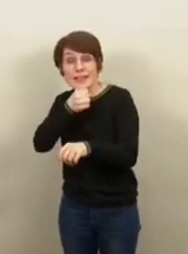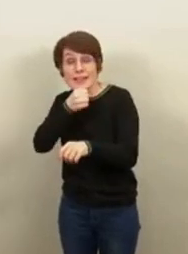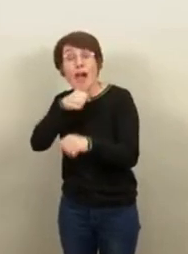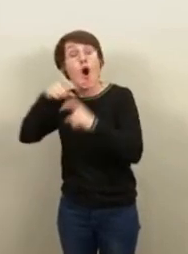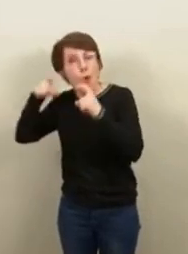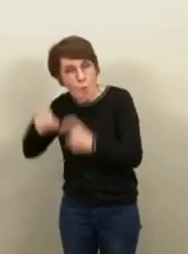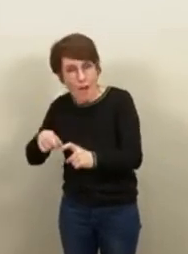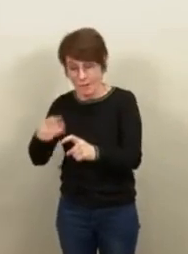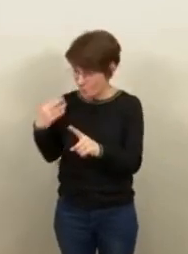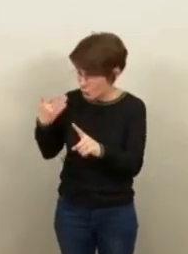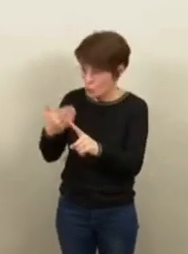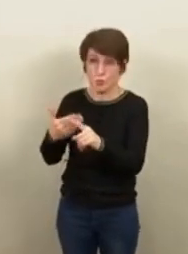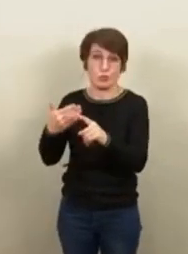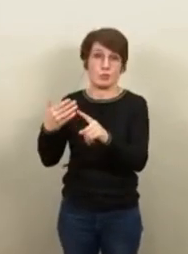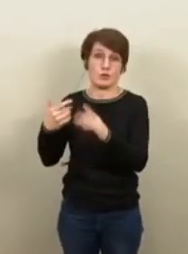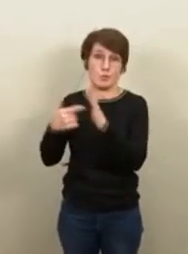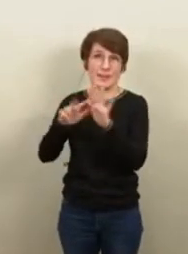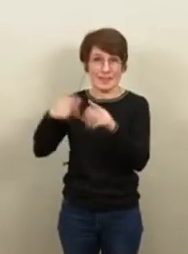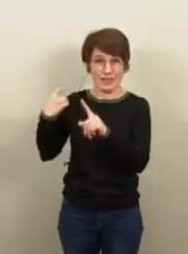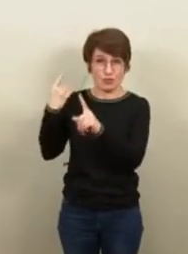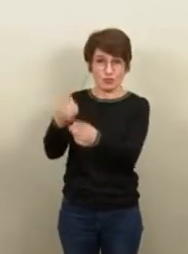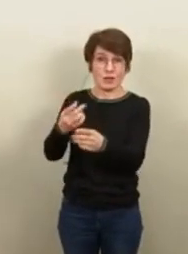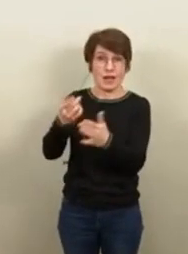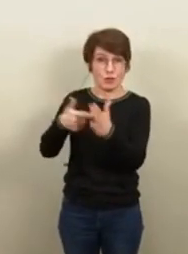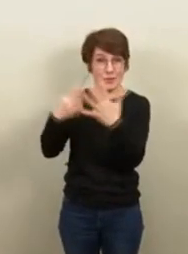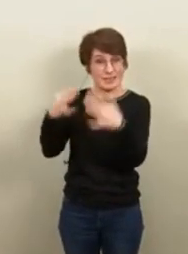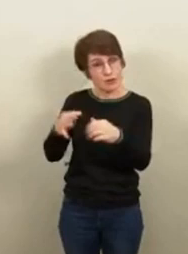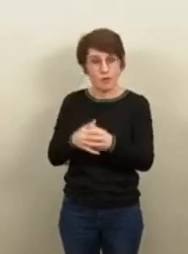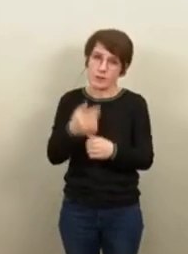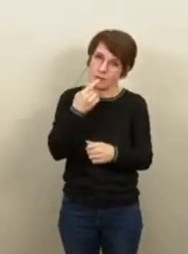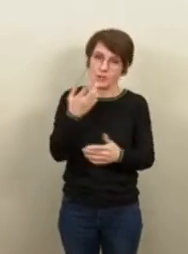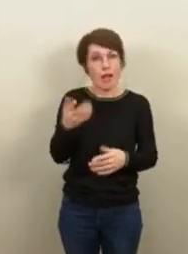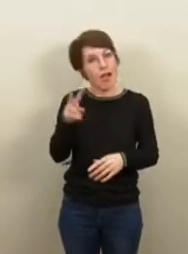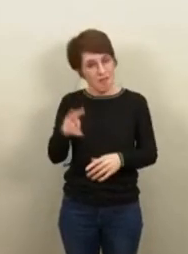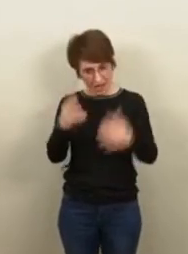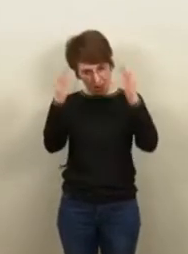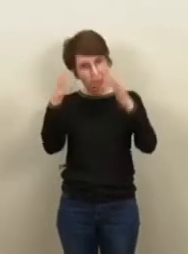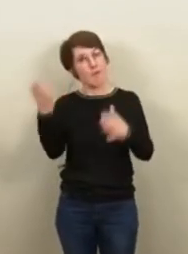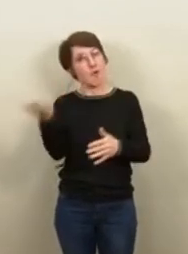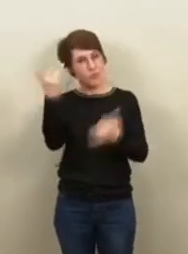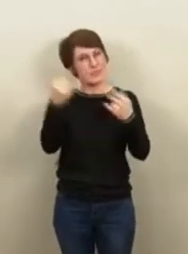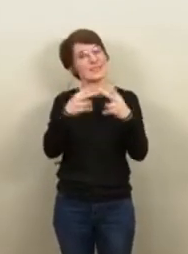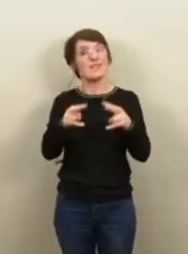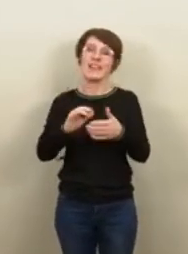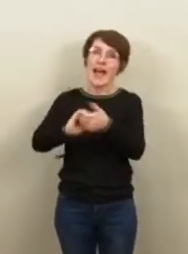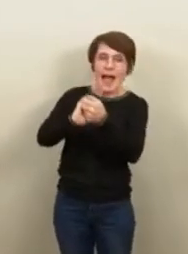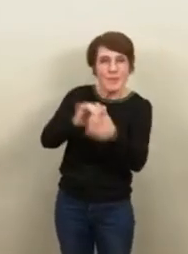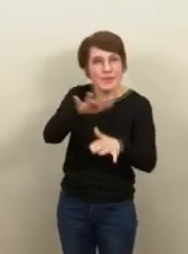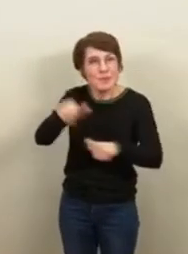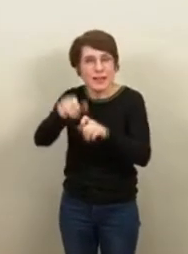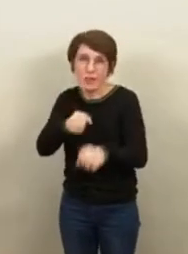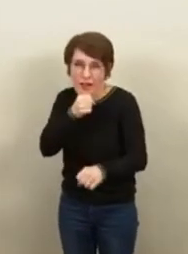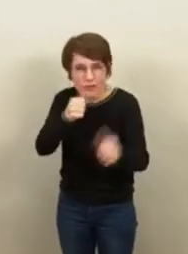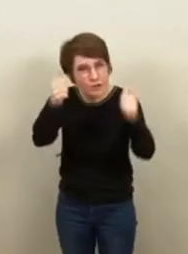2019. Pour une ville amie des aînés, c'est un vrai succès. Par contre, les cadres et